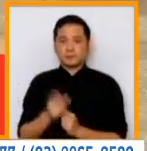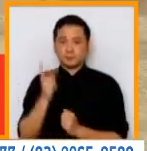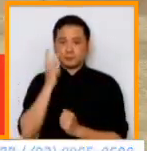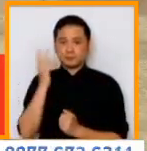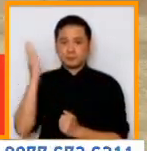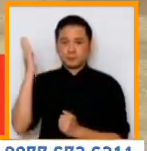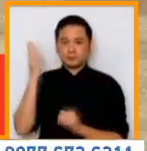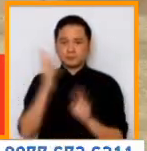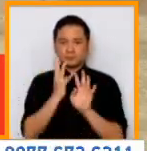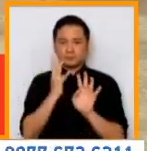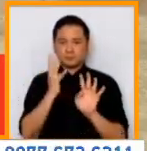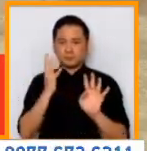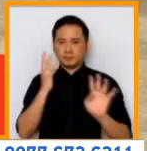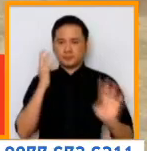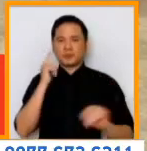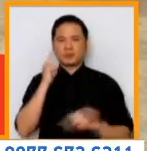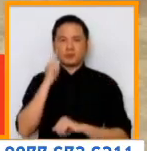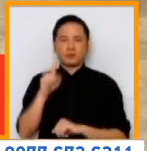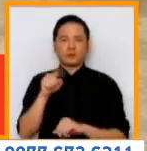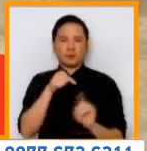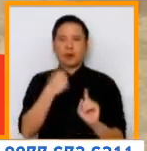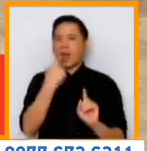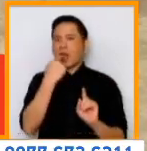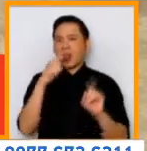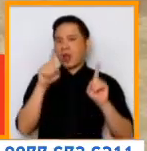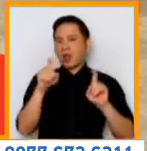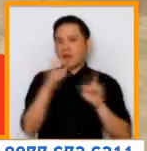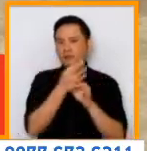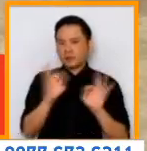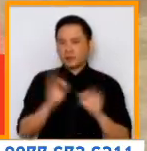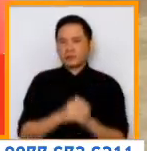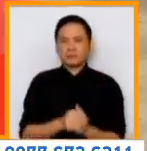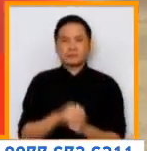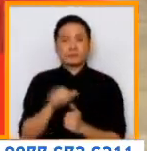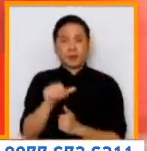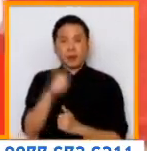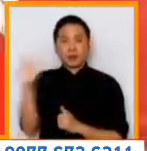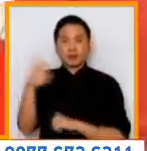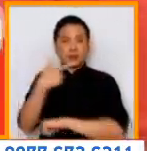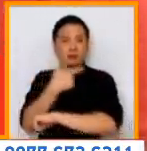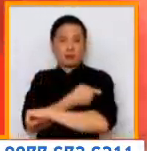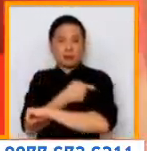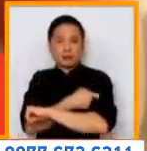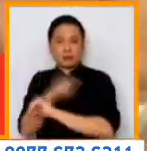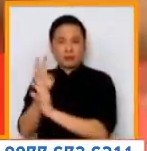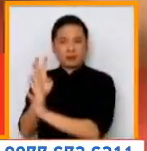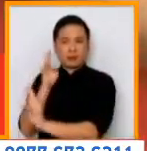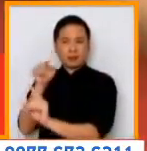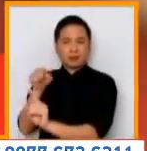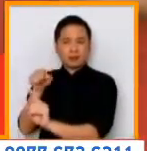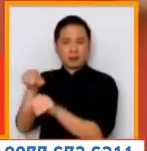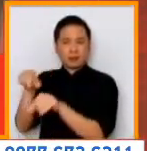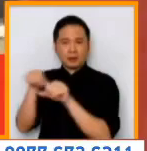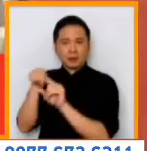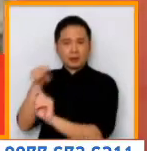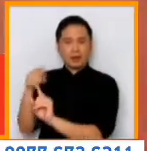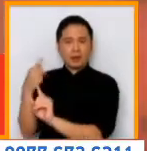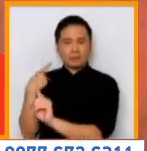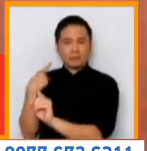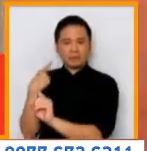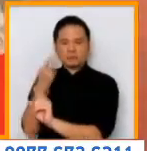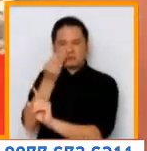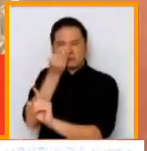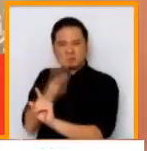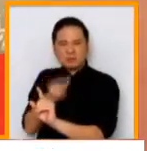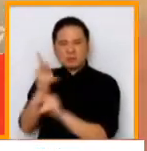para doon sa libreng swab test naman. Pero yung mismong pila sa vaccination dito sa area na ito, konti pa lang sila naka-line up